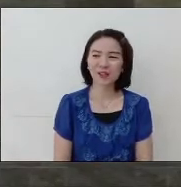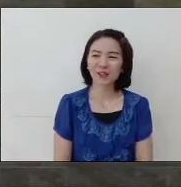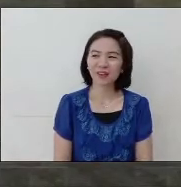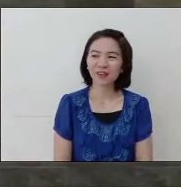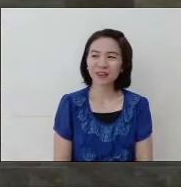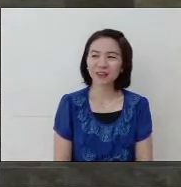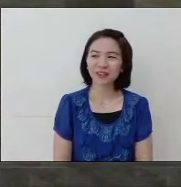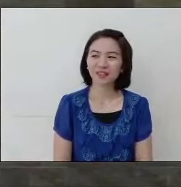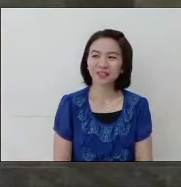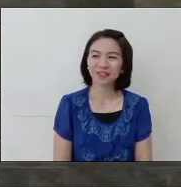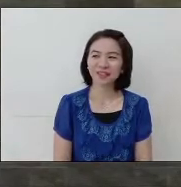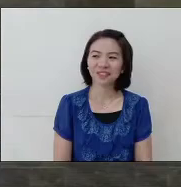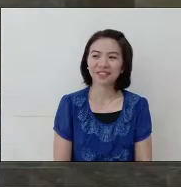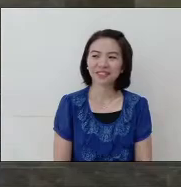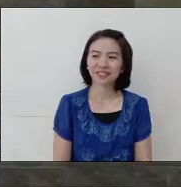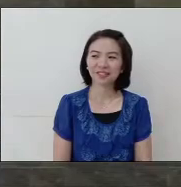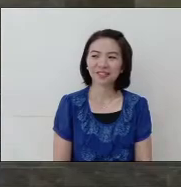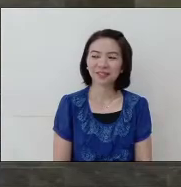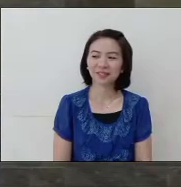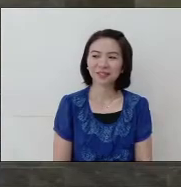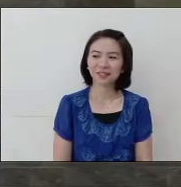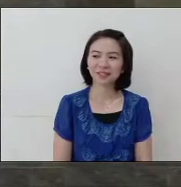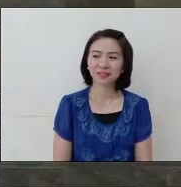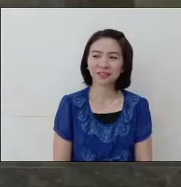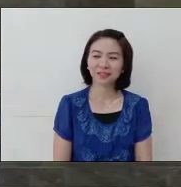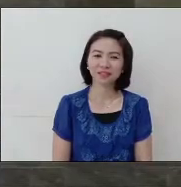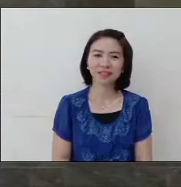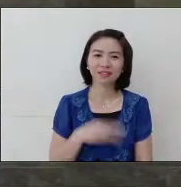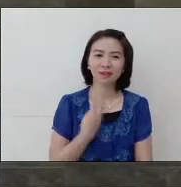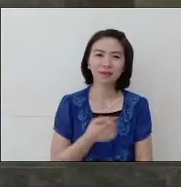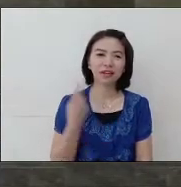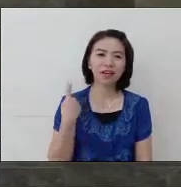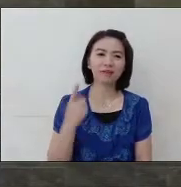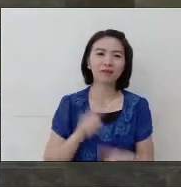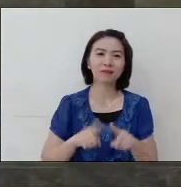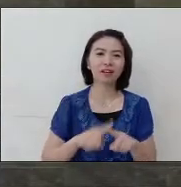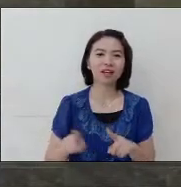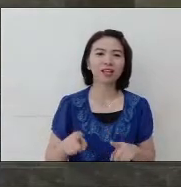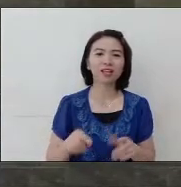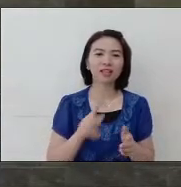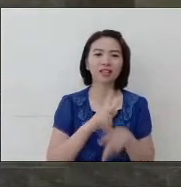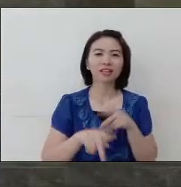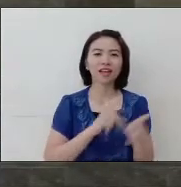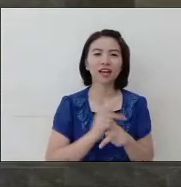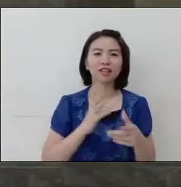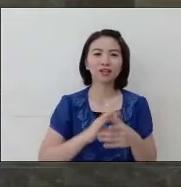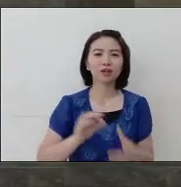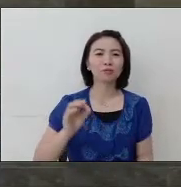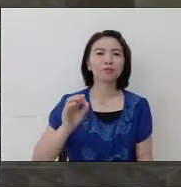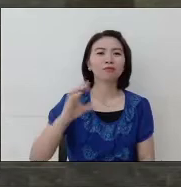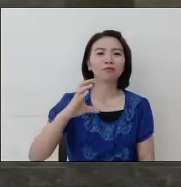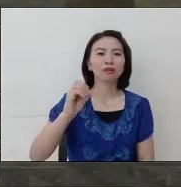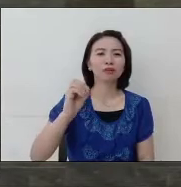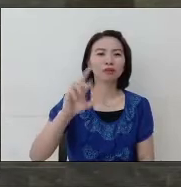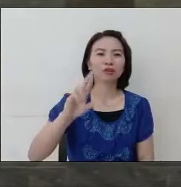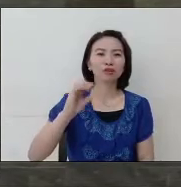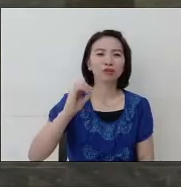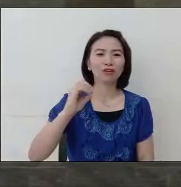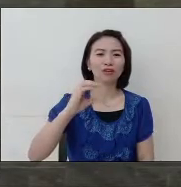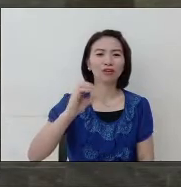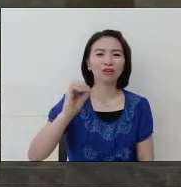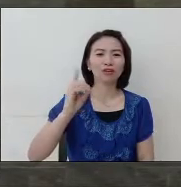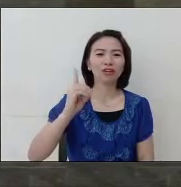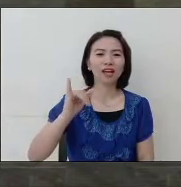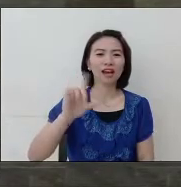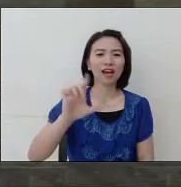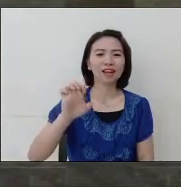Sa EDSA yon. Pero sa Thailand, ibang buwaya ho doon. You understand that? But I'm saying,